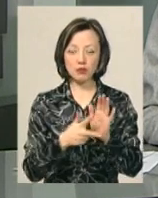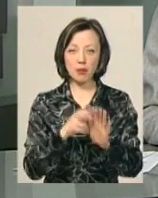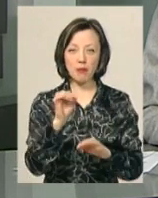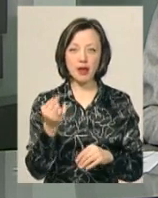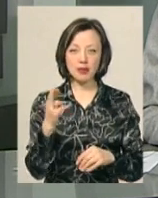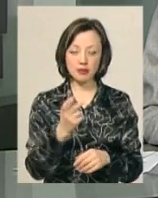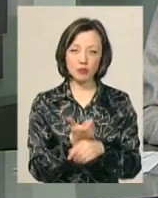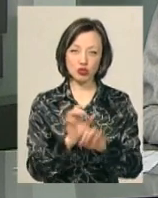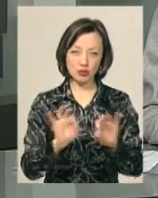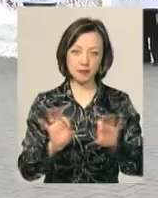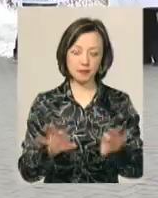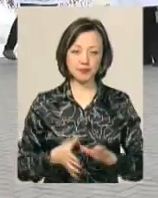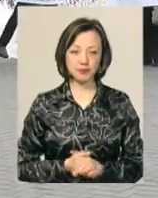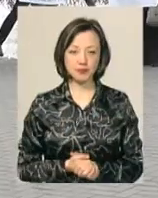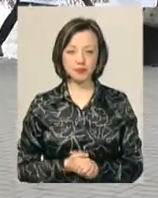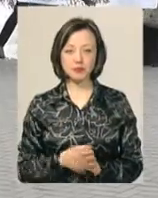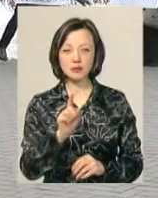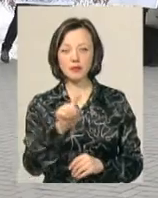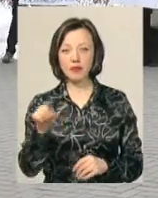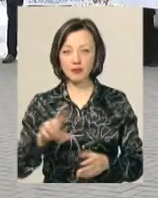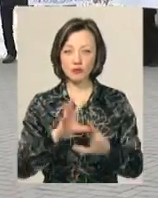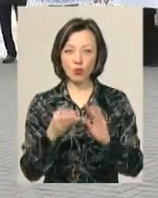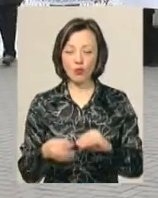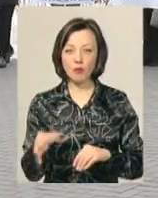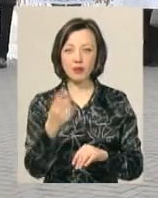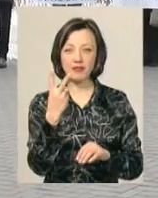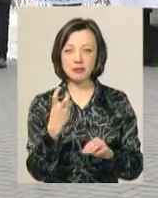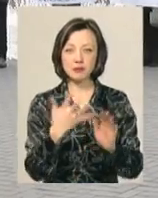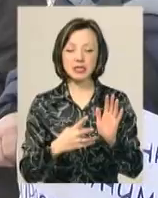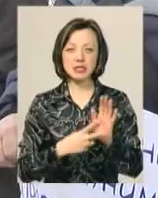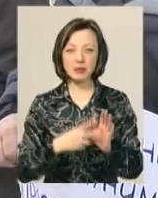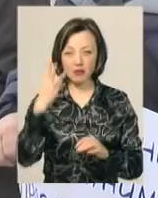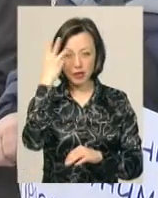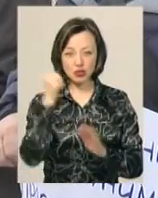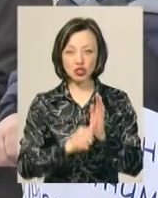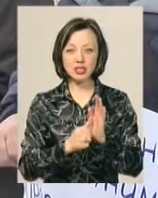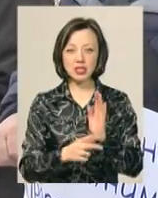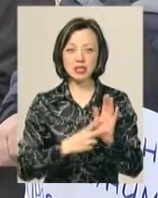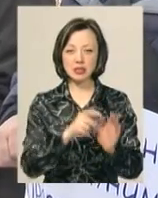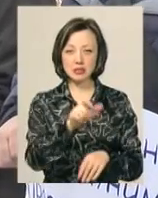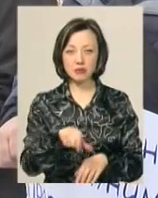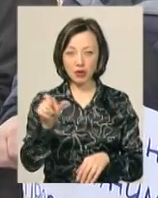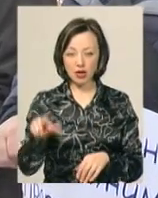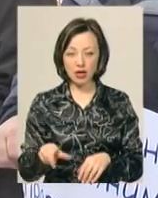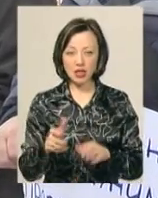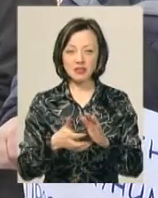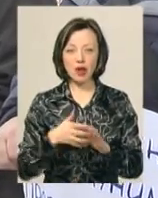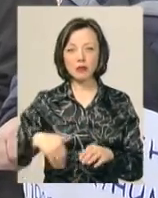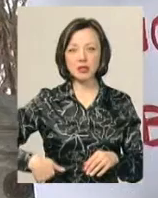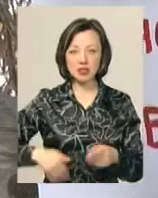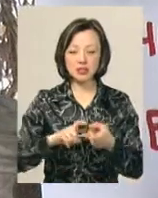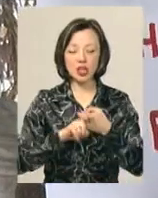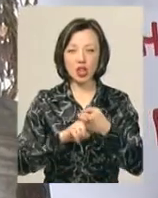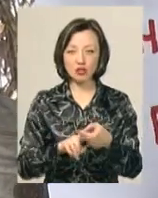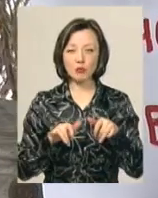розкаже Ірина Аріон. Їх на Хмельниччині 257, в обласному центрі – 67. Кожен з цих людей з вадами нирок залежний